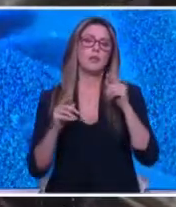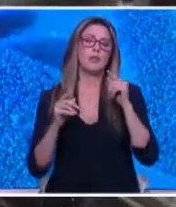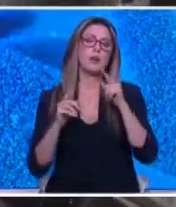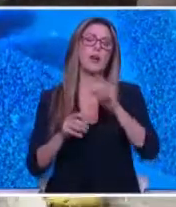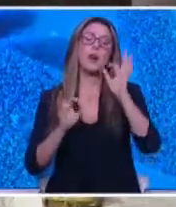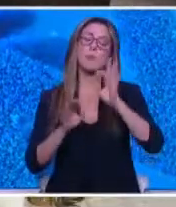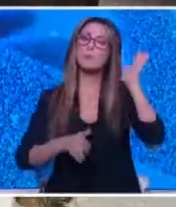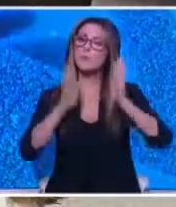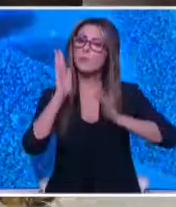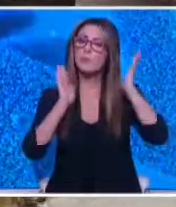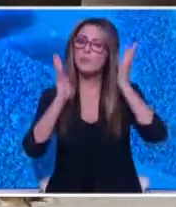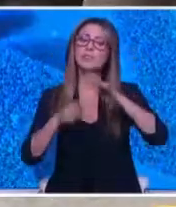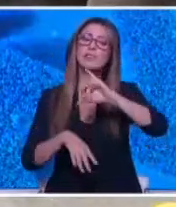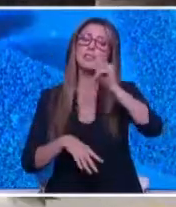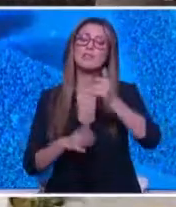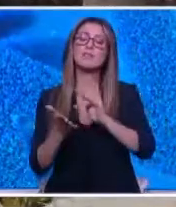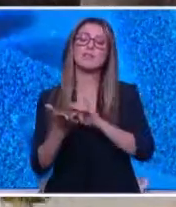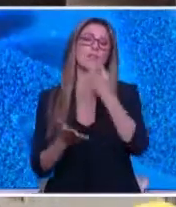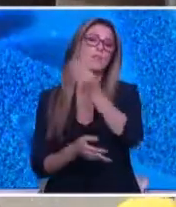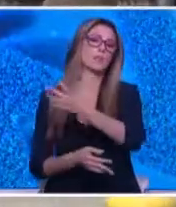komşulara sıkmış. En ağır cezayı